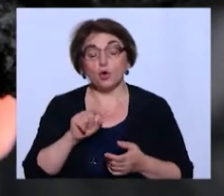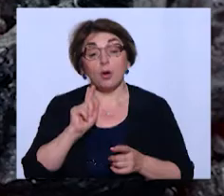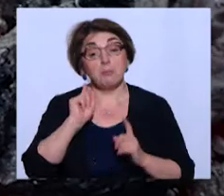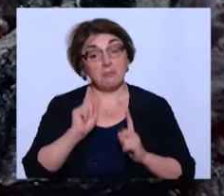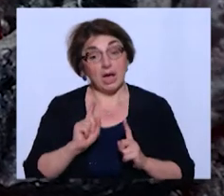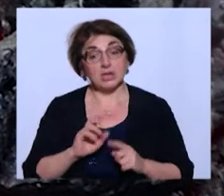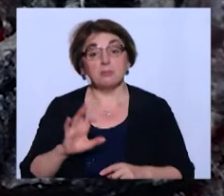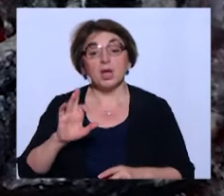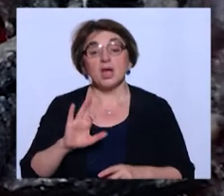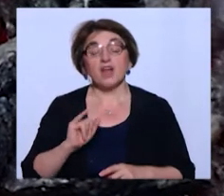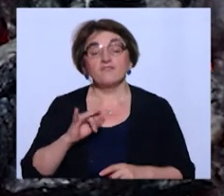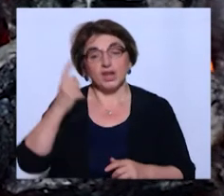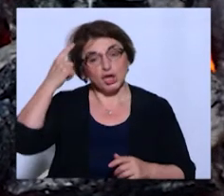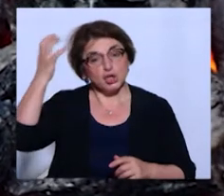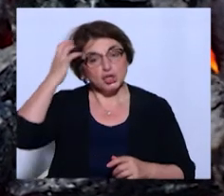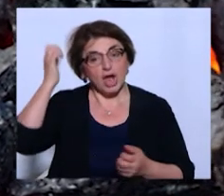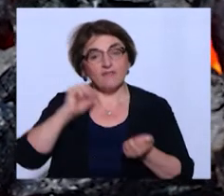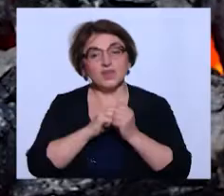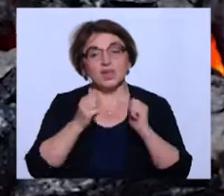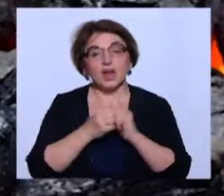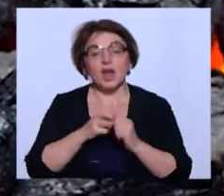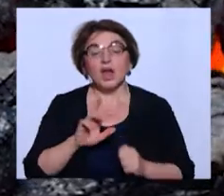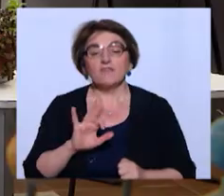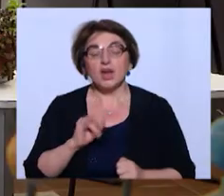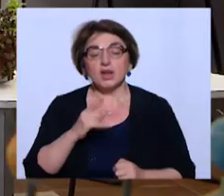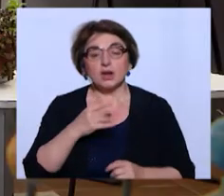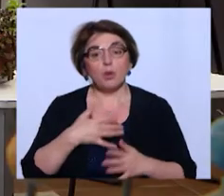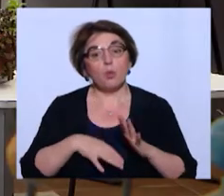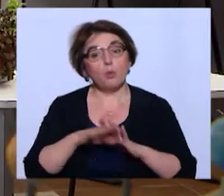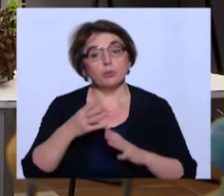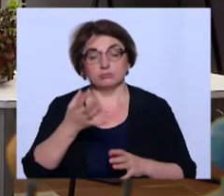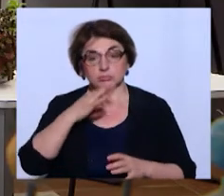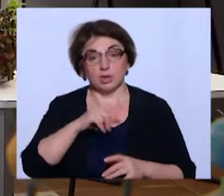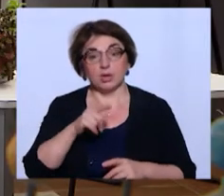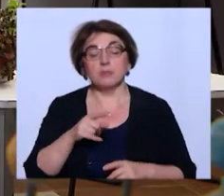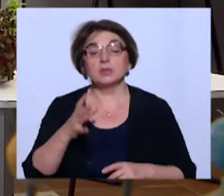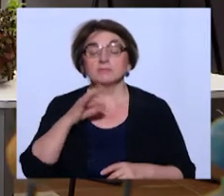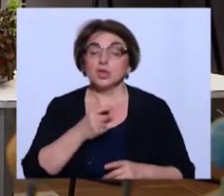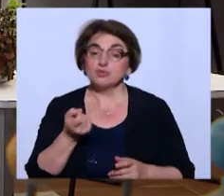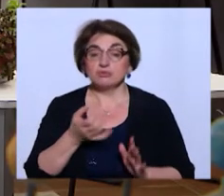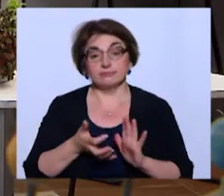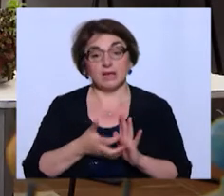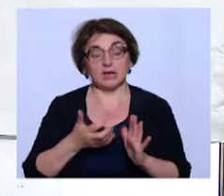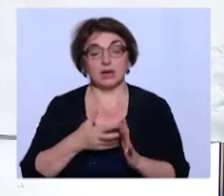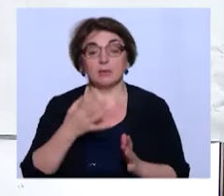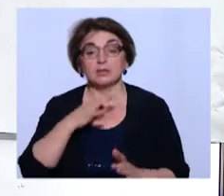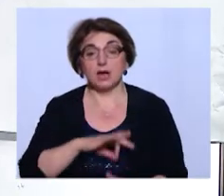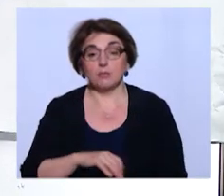ნაკლებ გამოიყენება როგორც საწვავი, მაგრამ ბოლო დროს ქვანახშირს საწვავად ნაკლებად